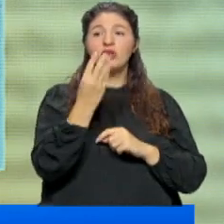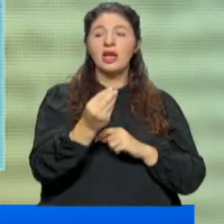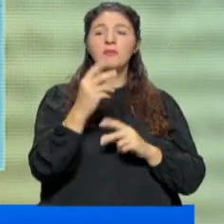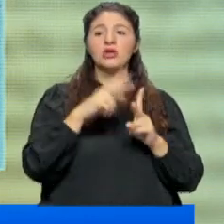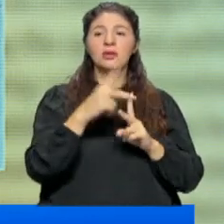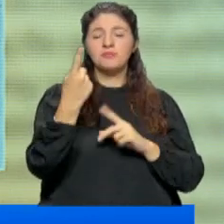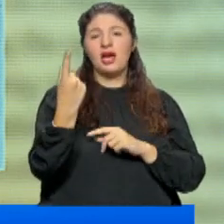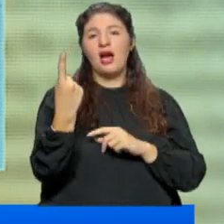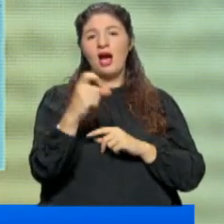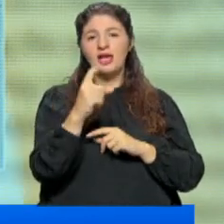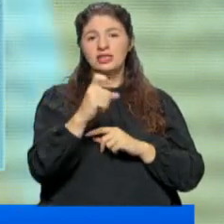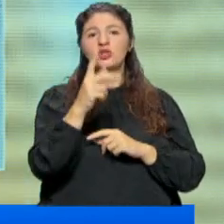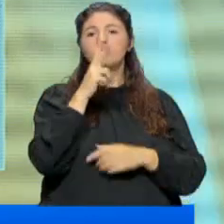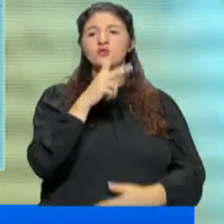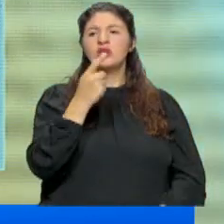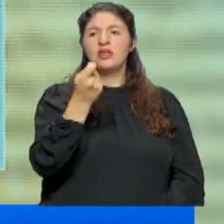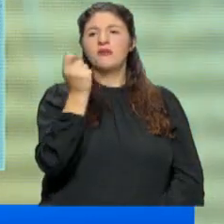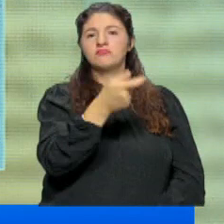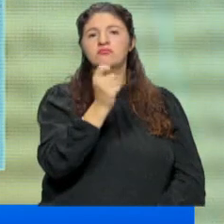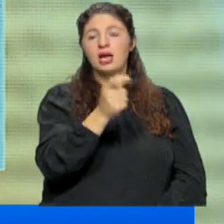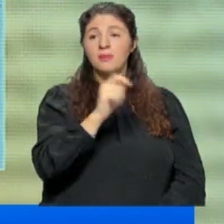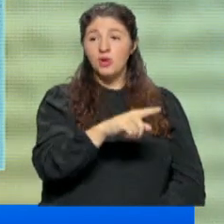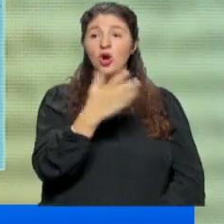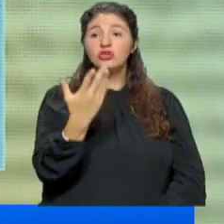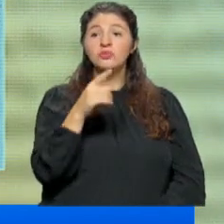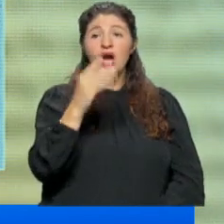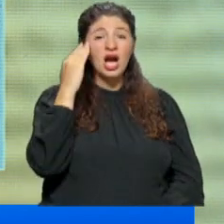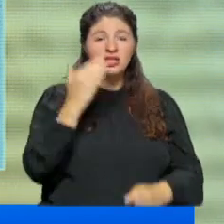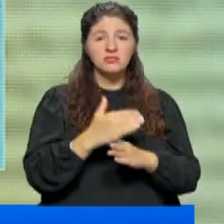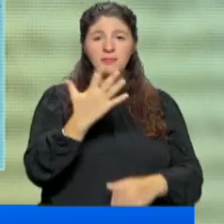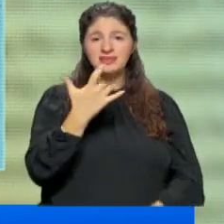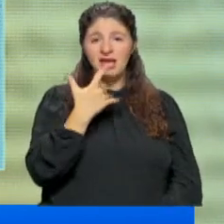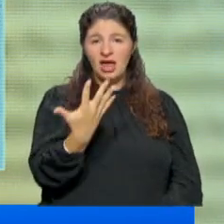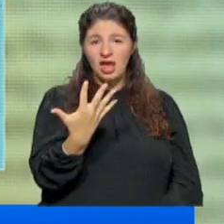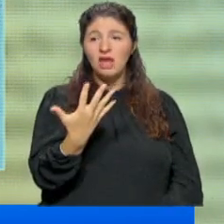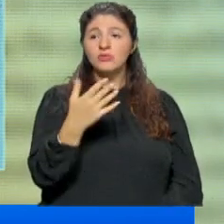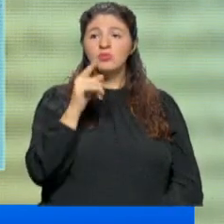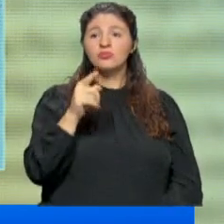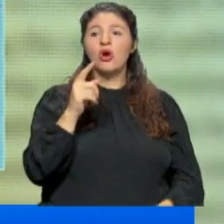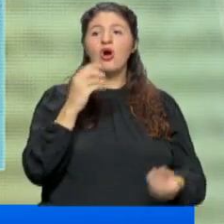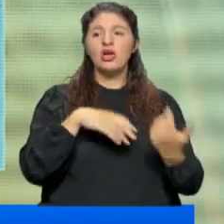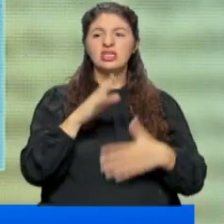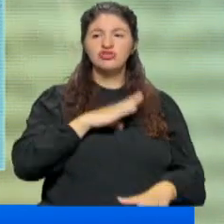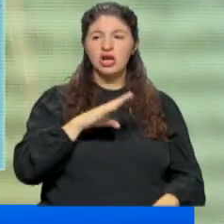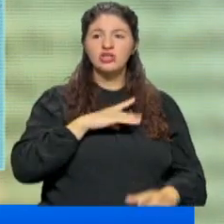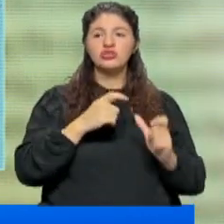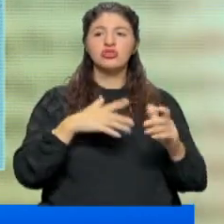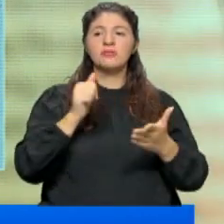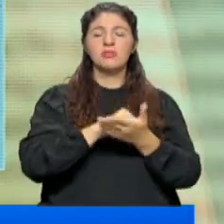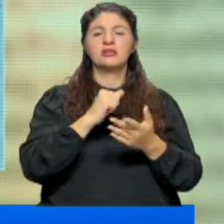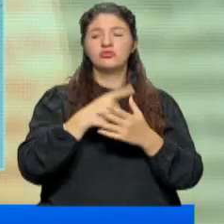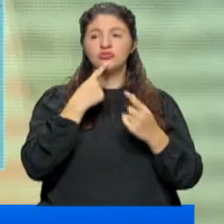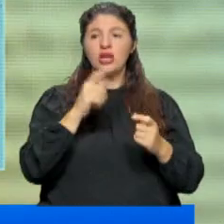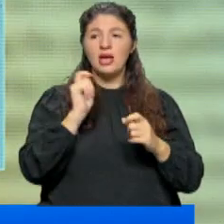promosyon olarak polislere aylık 300 lira yatırılıyor. Üstelik bu anlaşma 5 yıllık. Bu durumdan şikayetleri sosyal medyadan